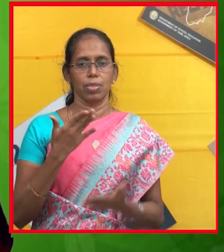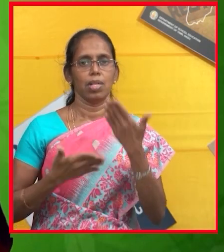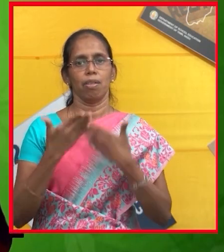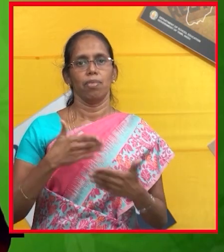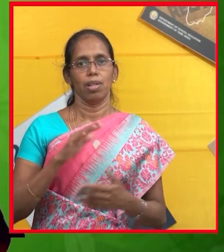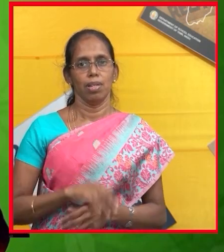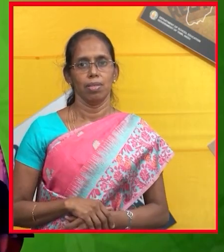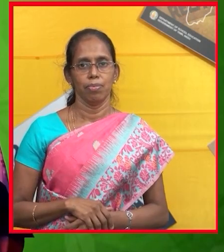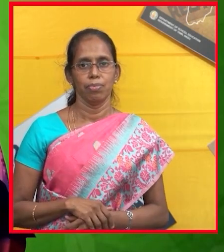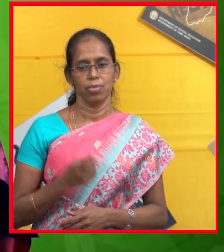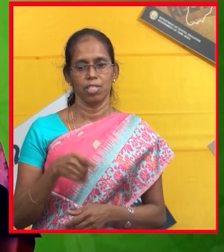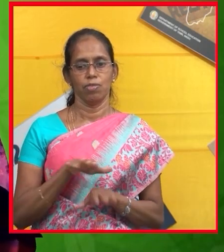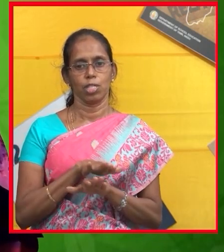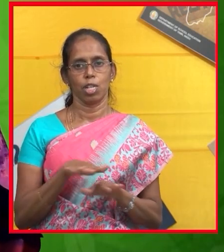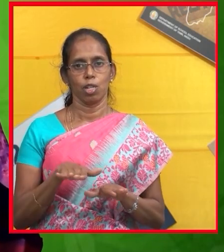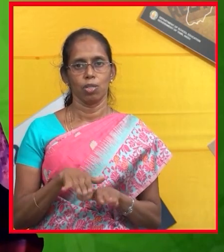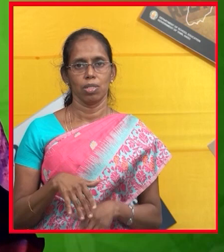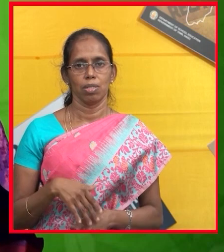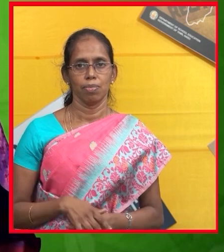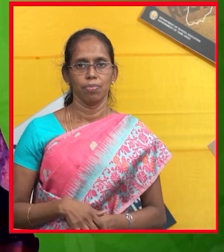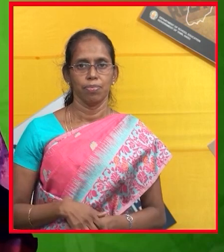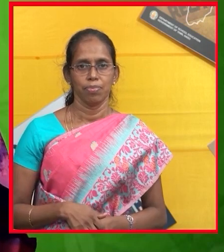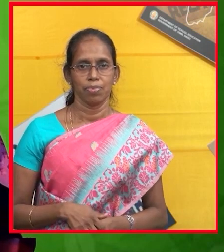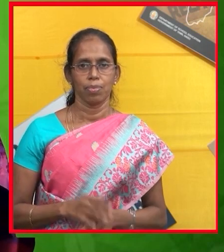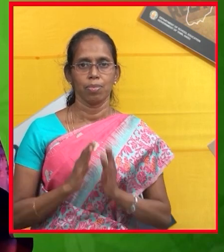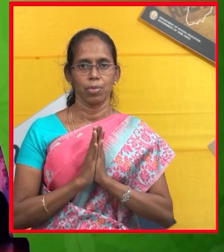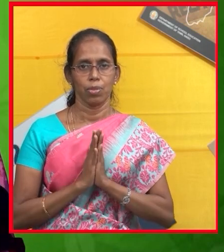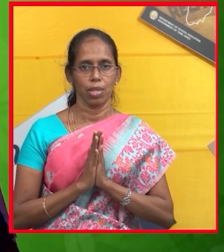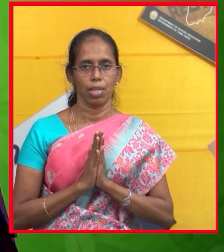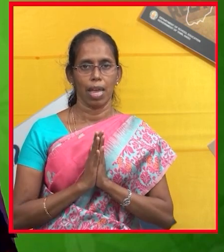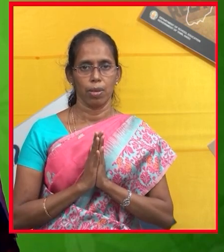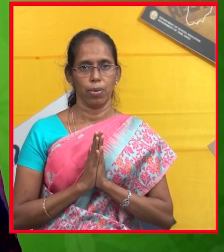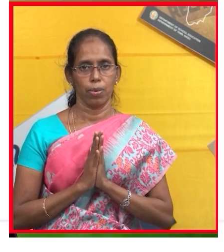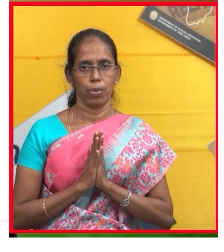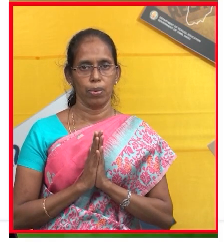லெசன்லேருந்து தெரிஞ்சுக்கிறோம். With this conclusion, this is Latha Lakshmikanthan signing off. Thank you.